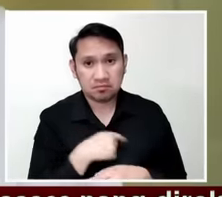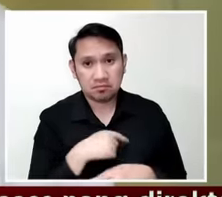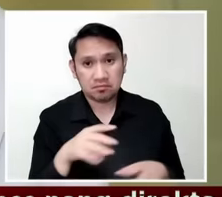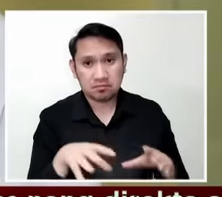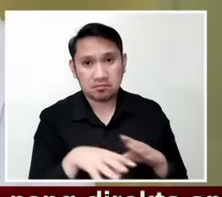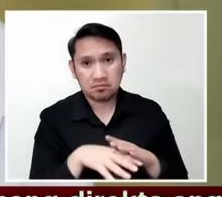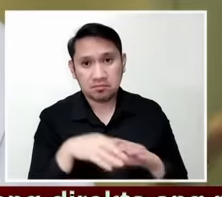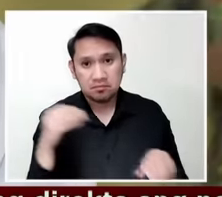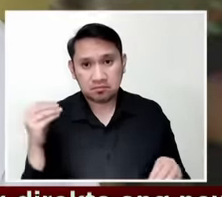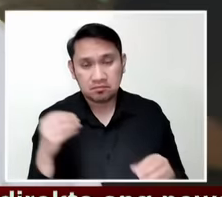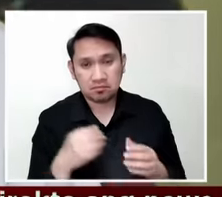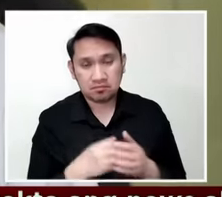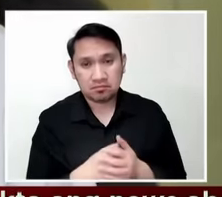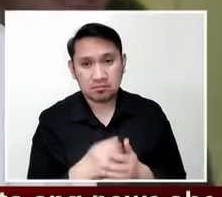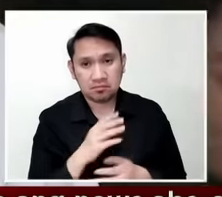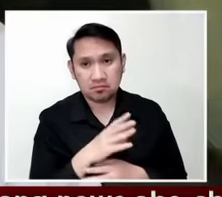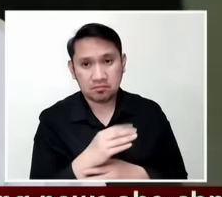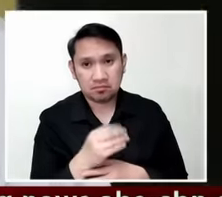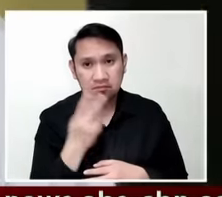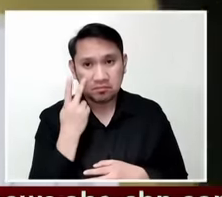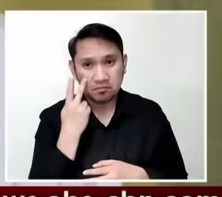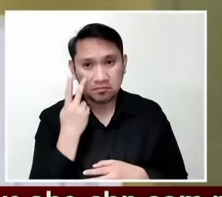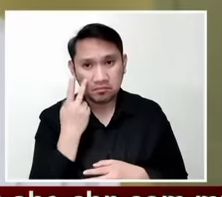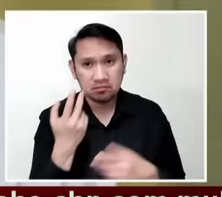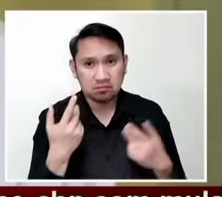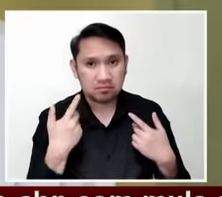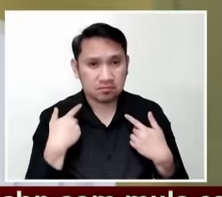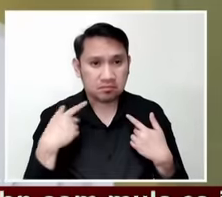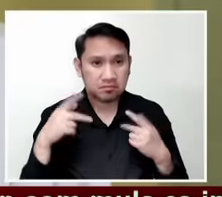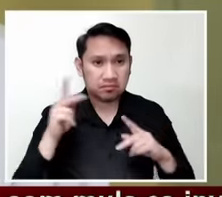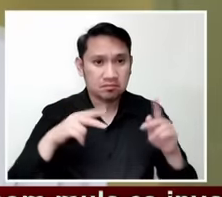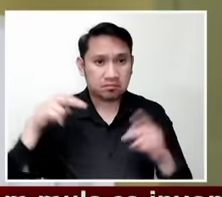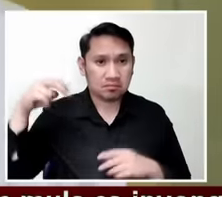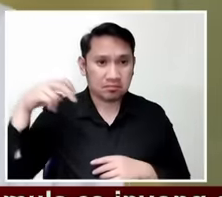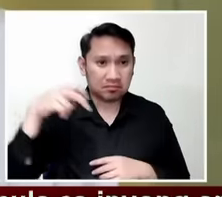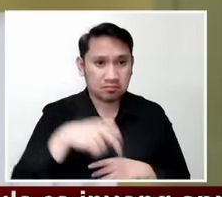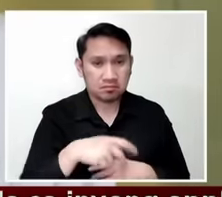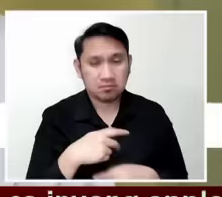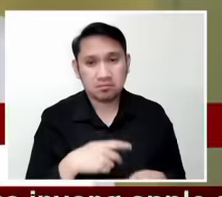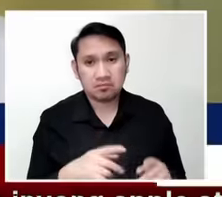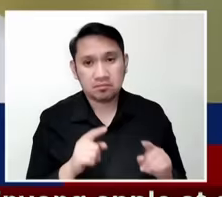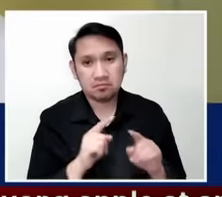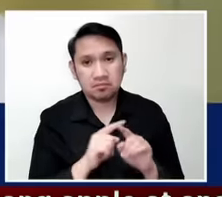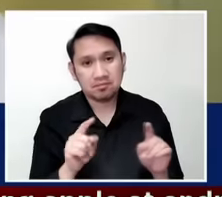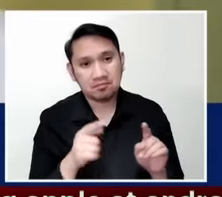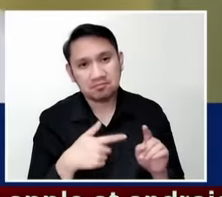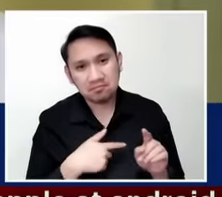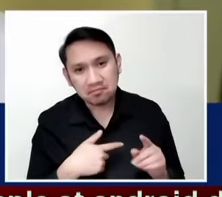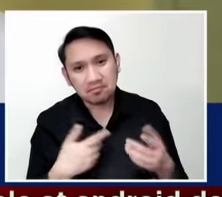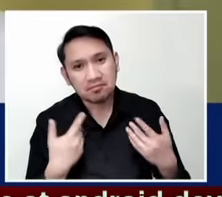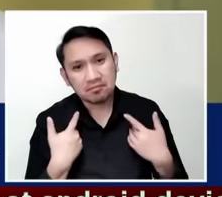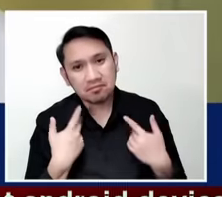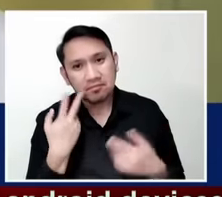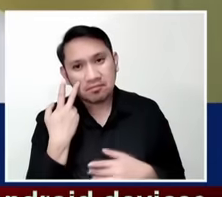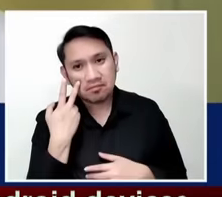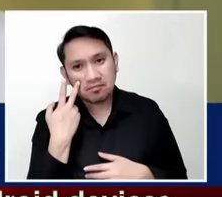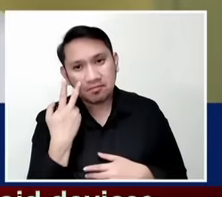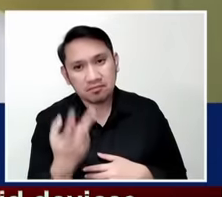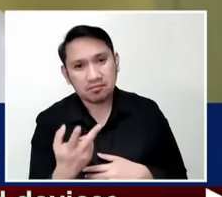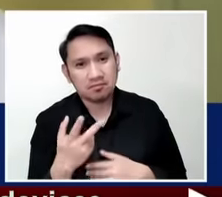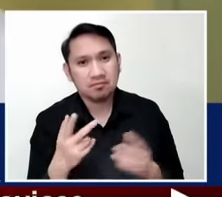then tinignan namin kung may mga nagbababaan. Wala. Actually, wala. So, pero kami nakitang